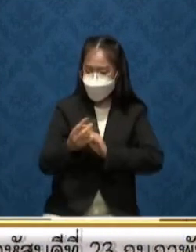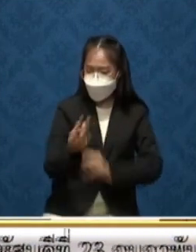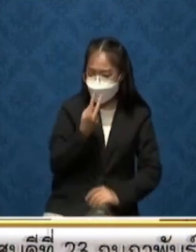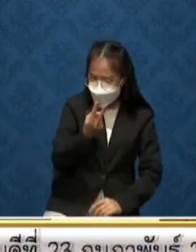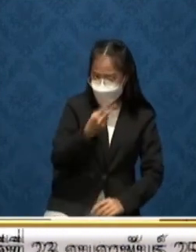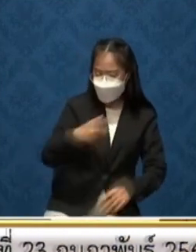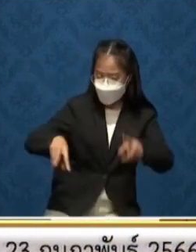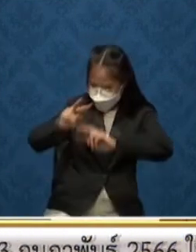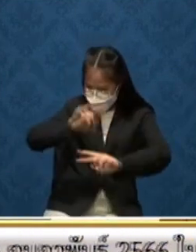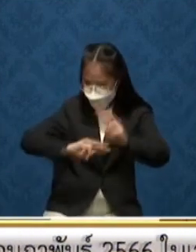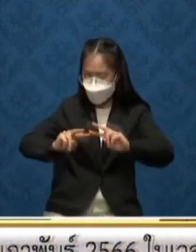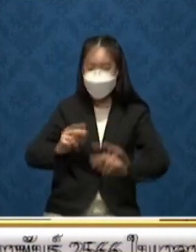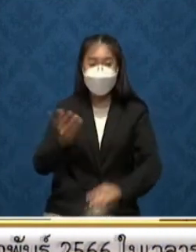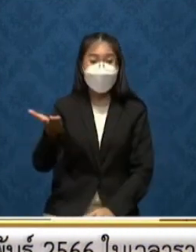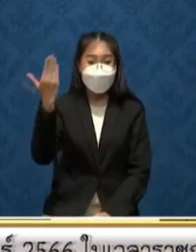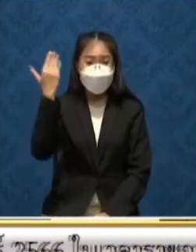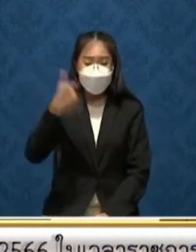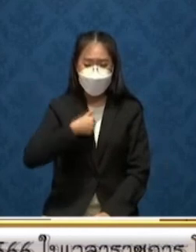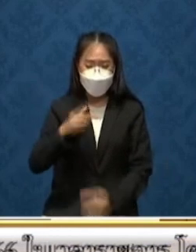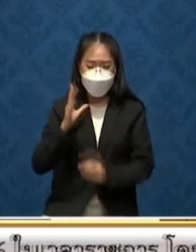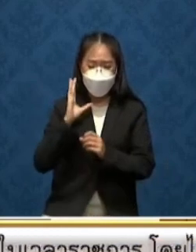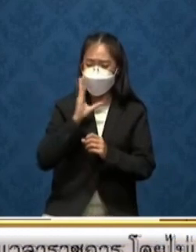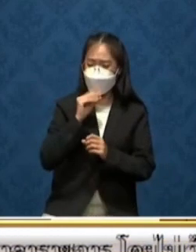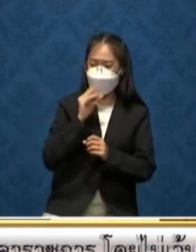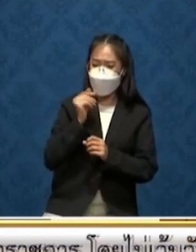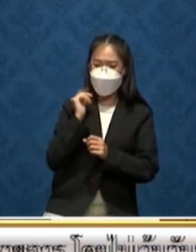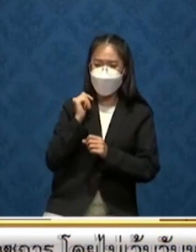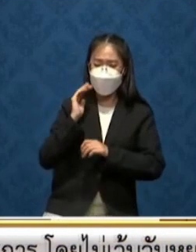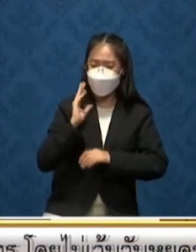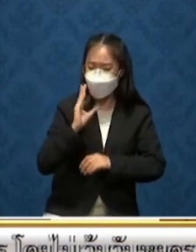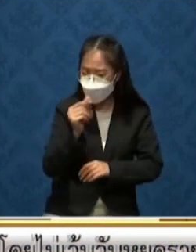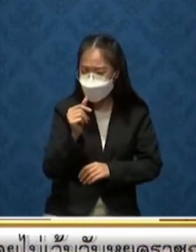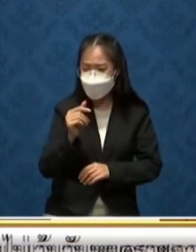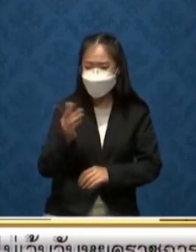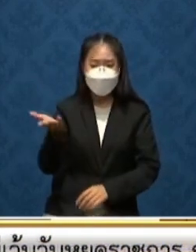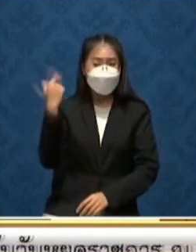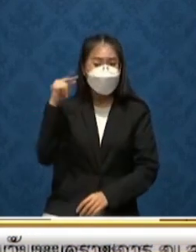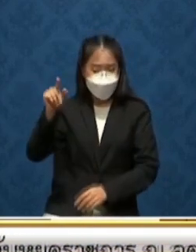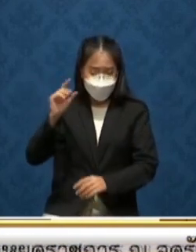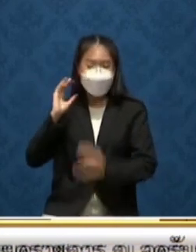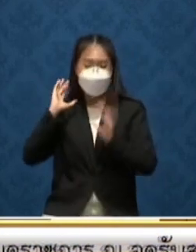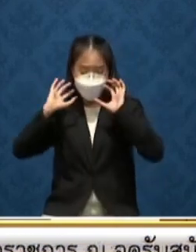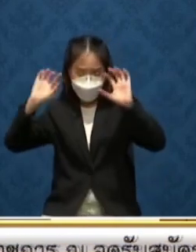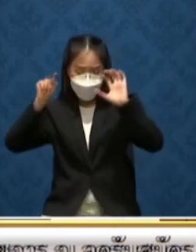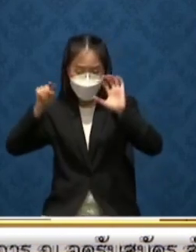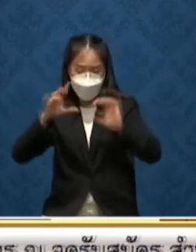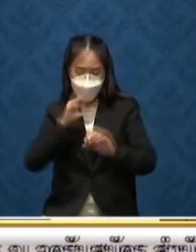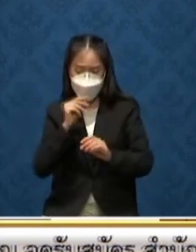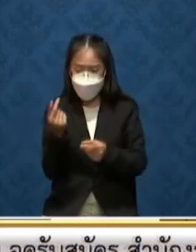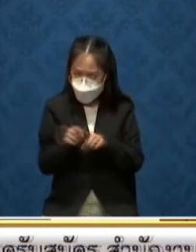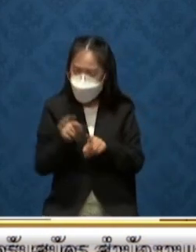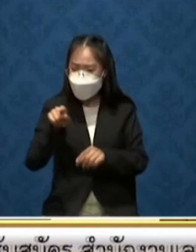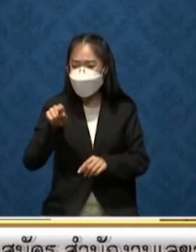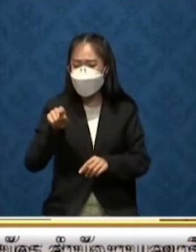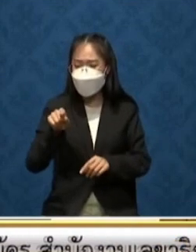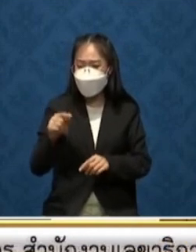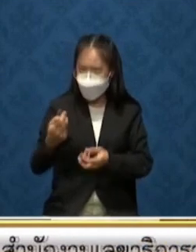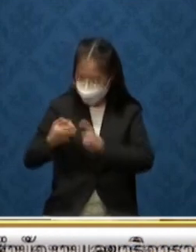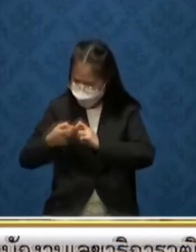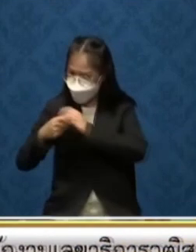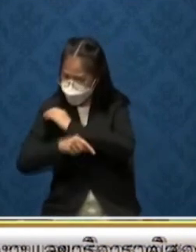พย์สินต่างๆซึ่งจากการขอข้อมูลจากคุณดิวอริสราทีมสืบสวนสอบสวนกล่าวว่าเบื้องต้นจาก